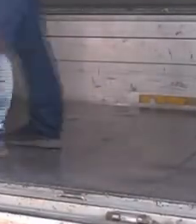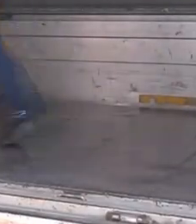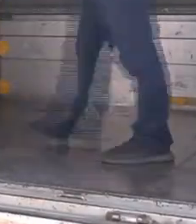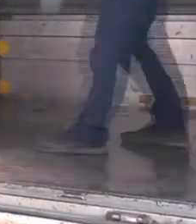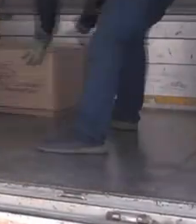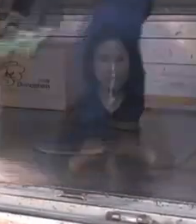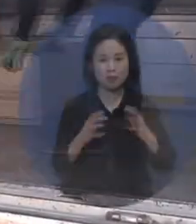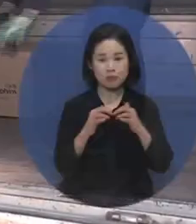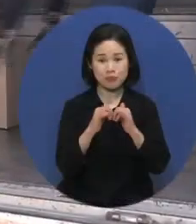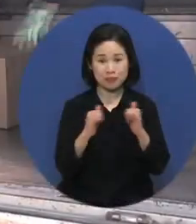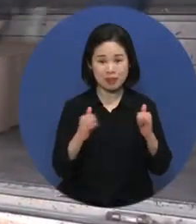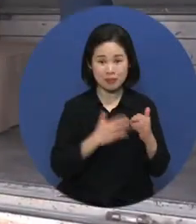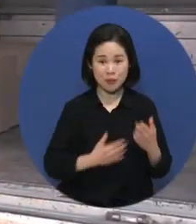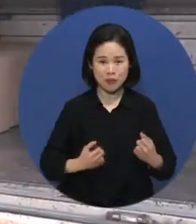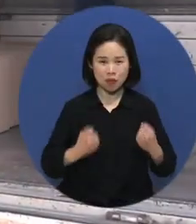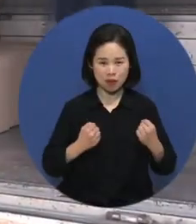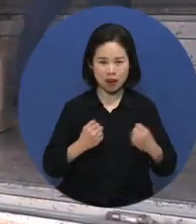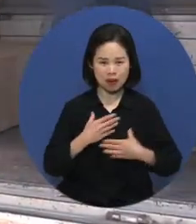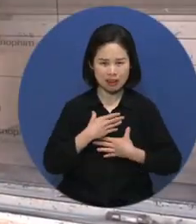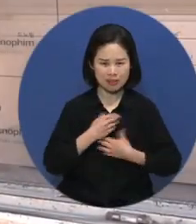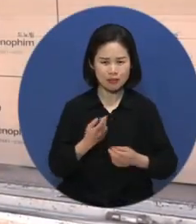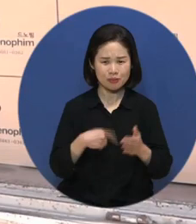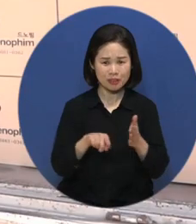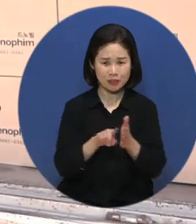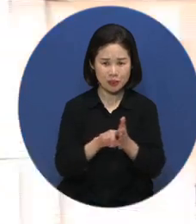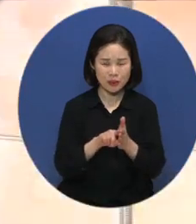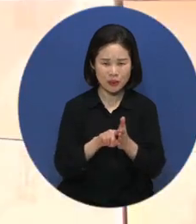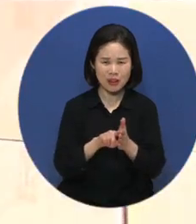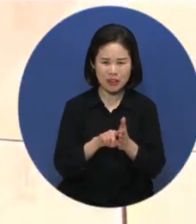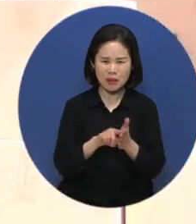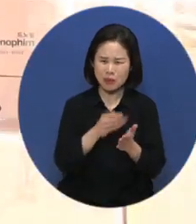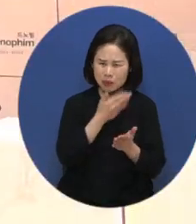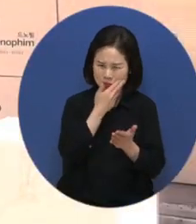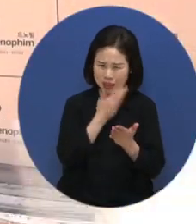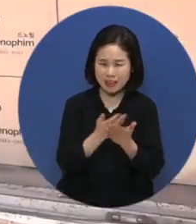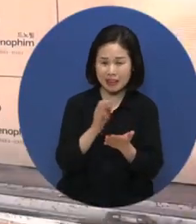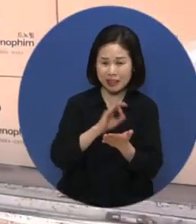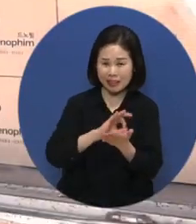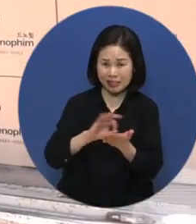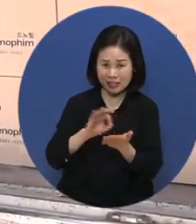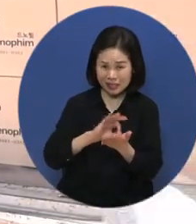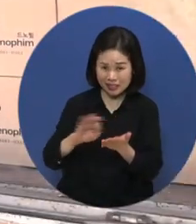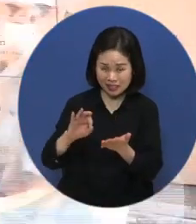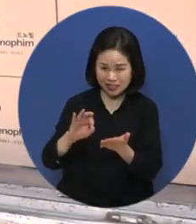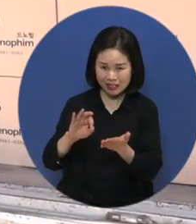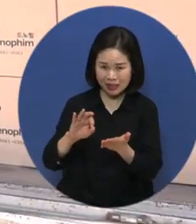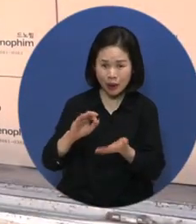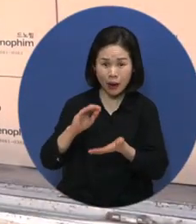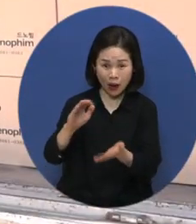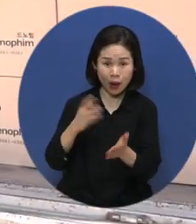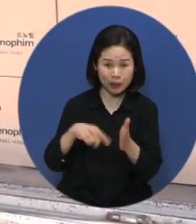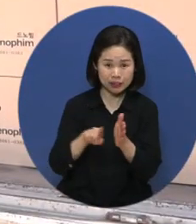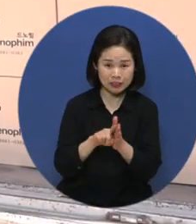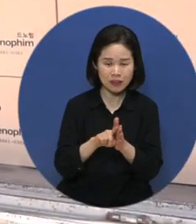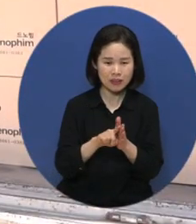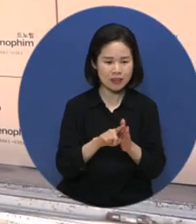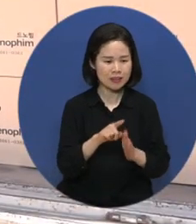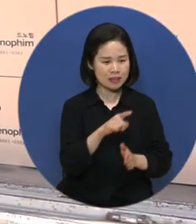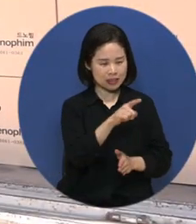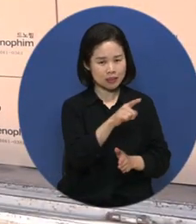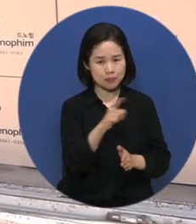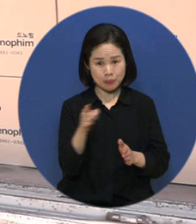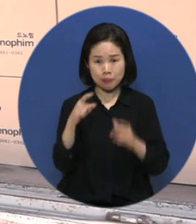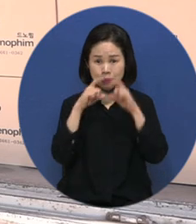국민의 건강과 안전을 위해 각지게 쓸 마스크가 우리의 손에 닿기까지 여러 사람의 땀방울이 모여 있다는